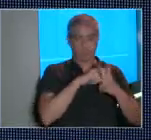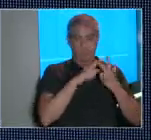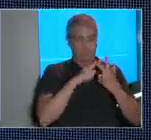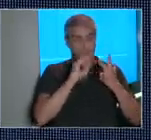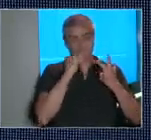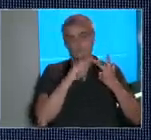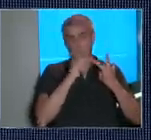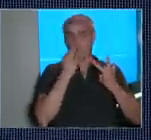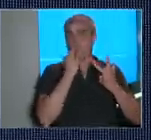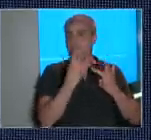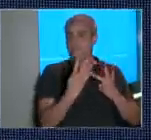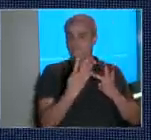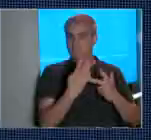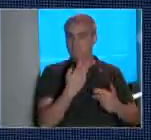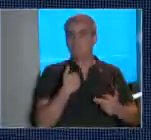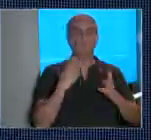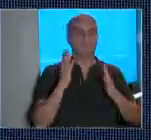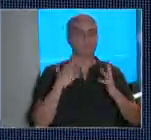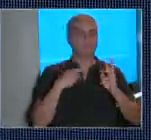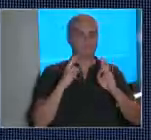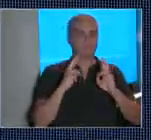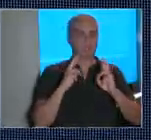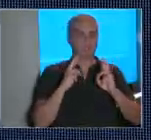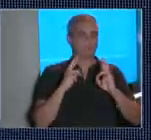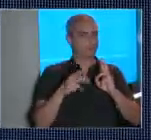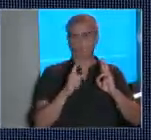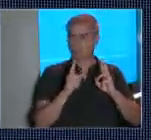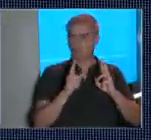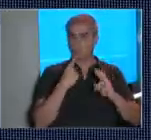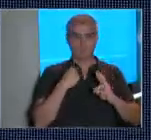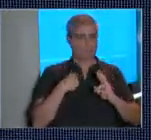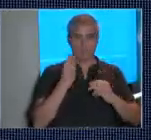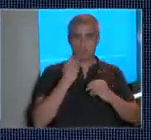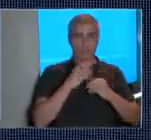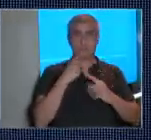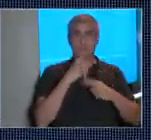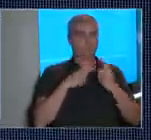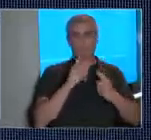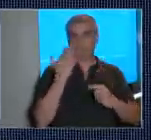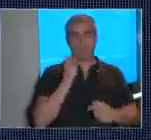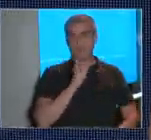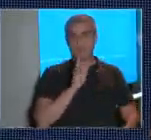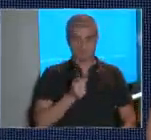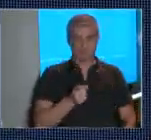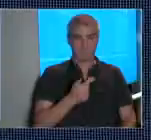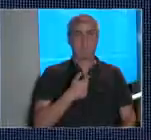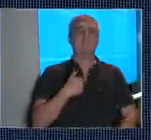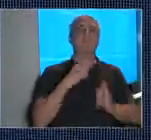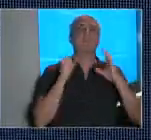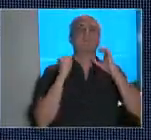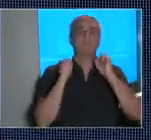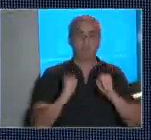הבת הצעירה הייתה בת 4. אני מאוד מאוד מקווה שהיא לא תגיד לי בעוד כמה שנים שלא הייתה לה אימא. ואני